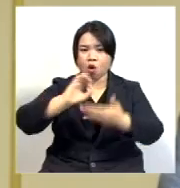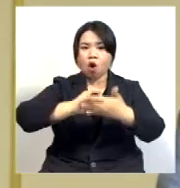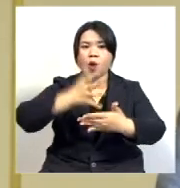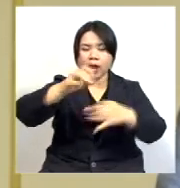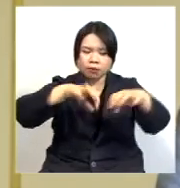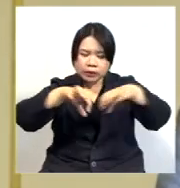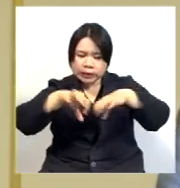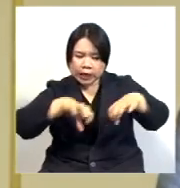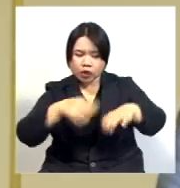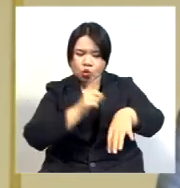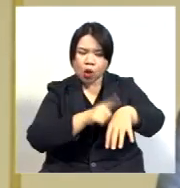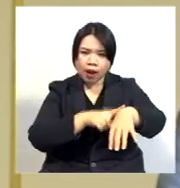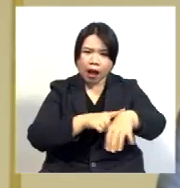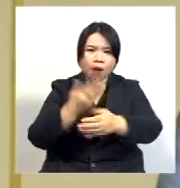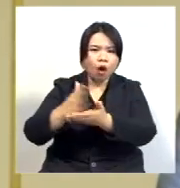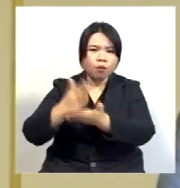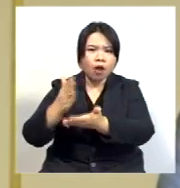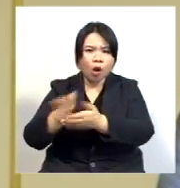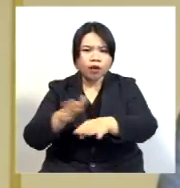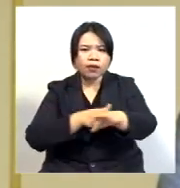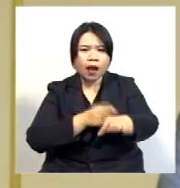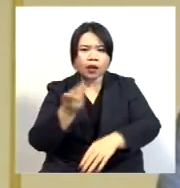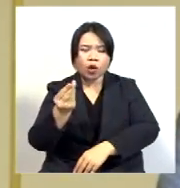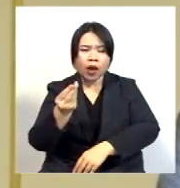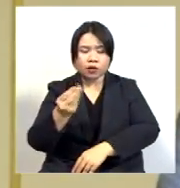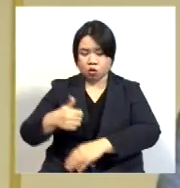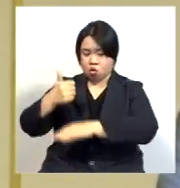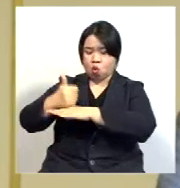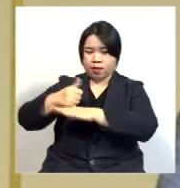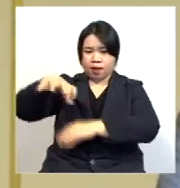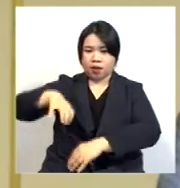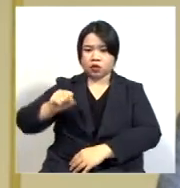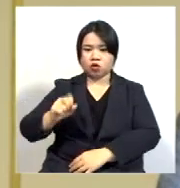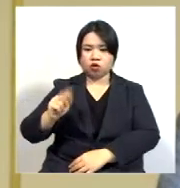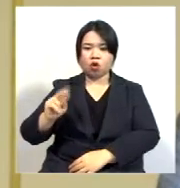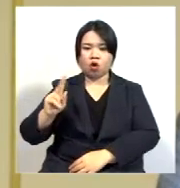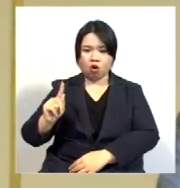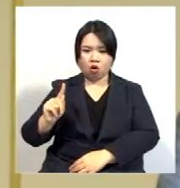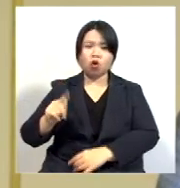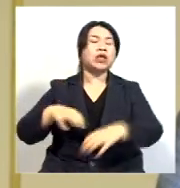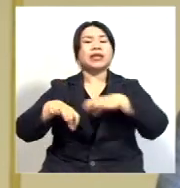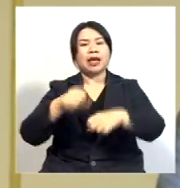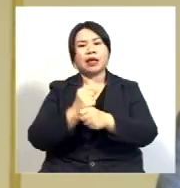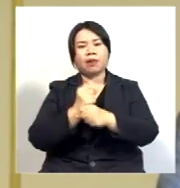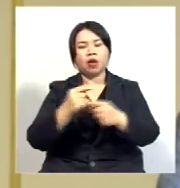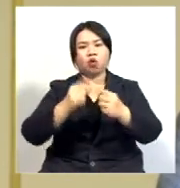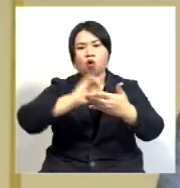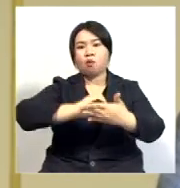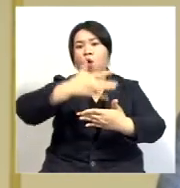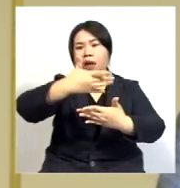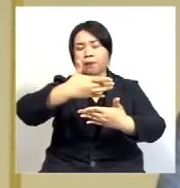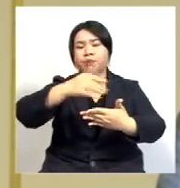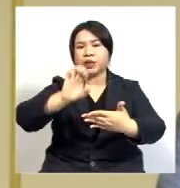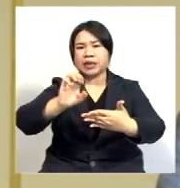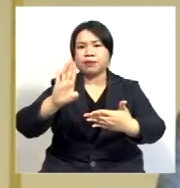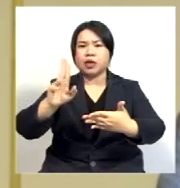การคำนวณหาระยะเวลาซึ่งผู้อำนวยการสนขเนี่ยได้ดำเนินการเรื่องนี้นะครับที่เรียกว่าโปรแกรมการคำนวณ EBUM